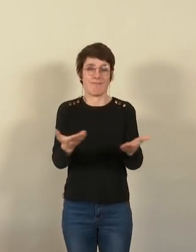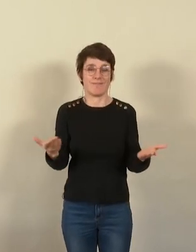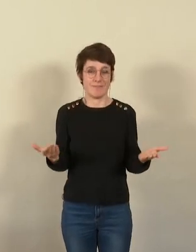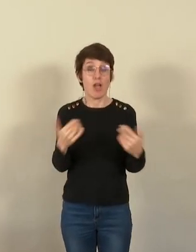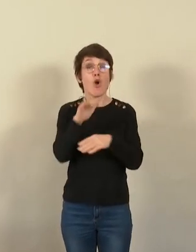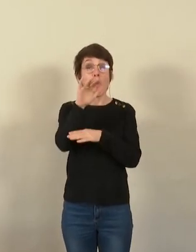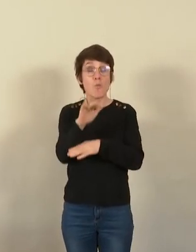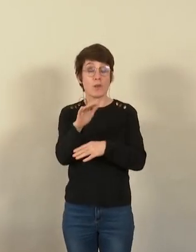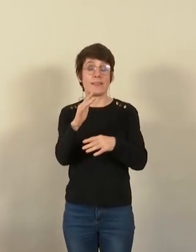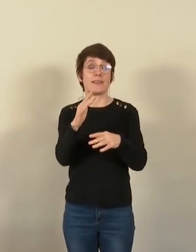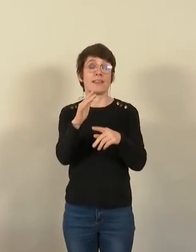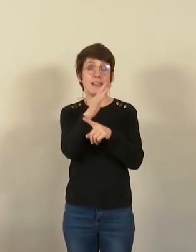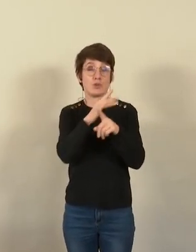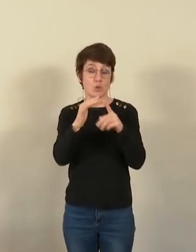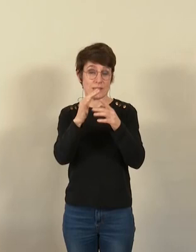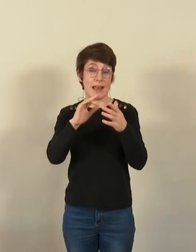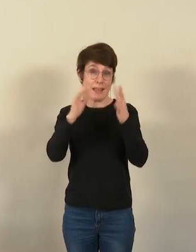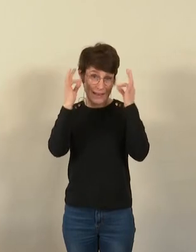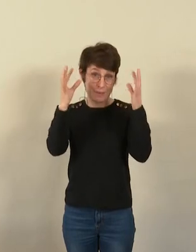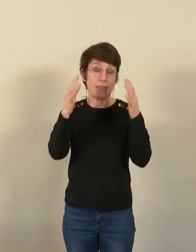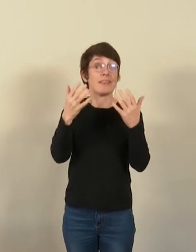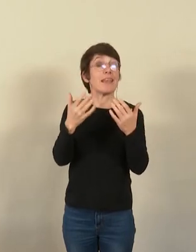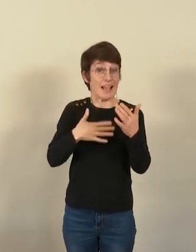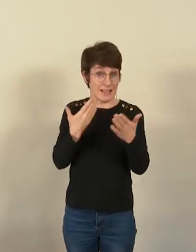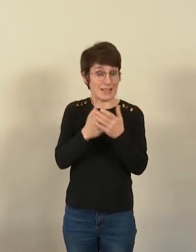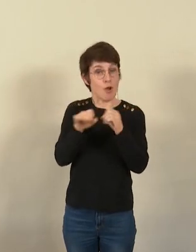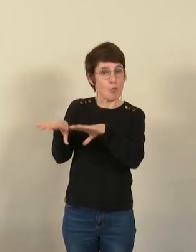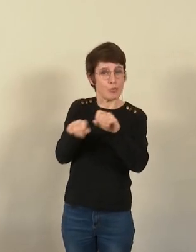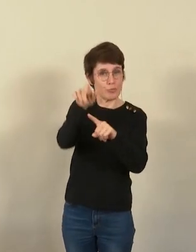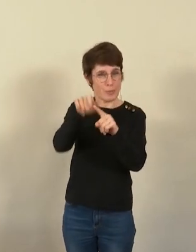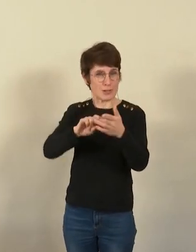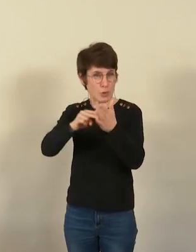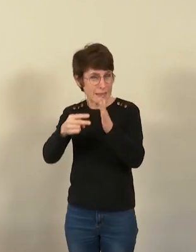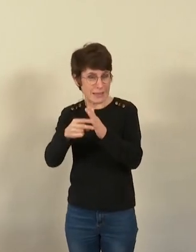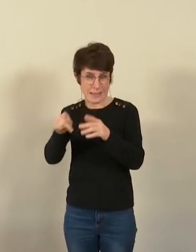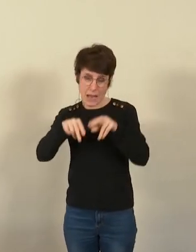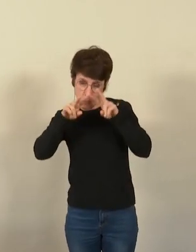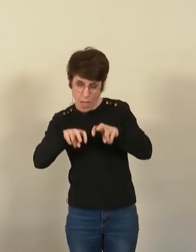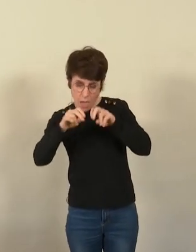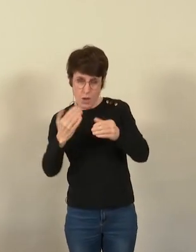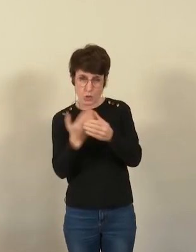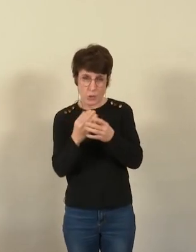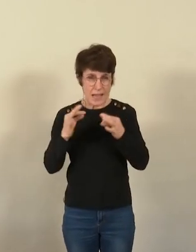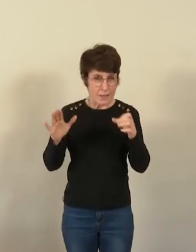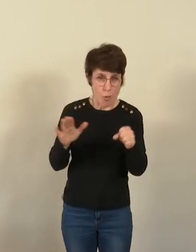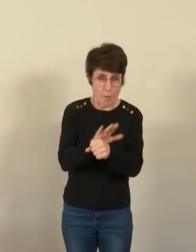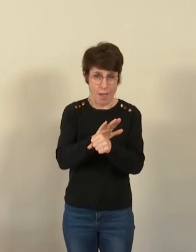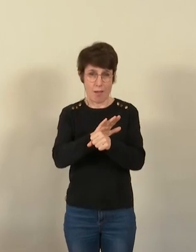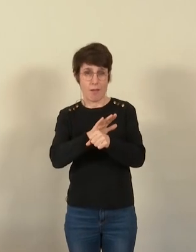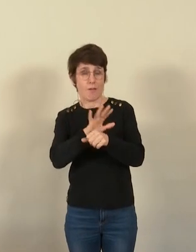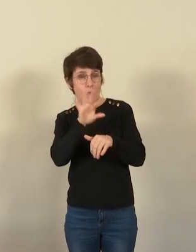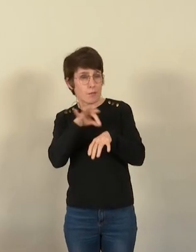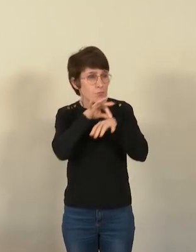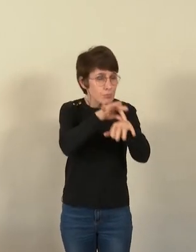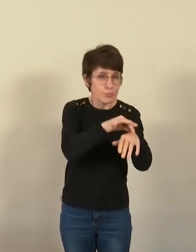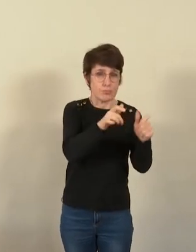bouclier permet de recruter un technicien qui va à plein tempemps instruire les dossiers accompagner les bailleurs accompagner les habitants vérifier les